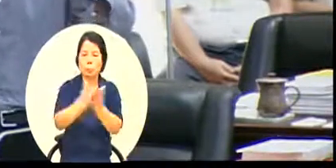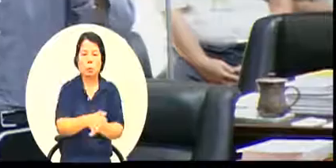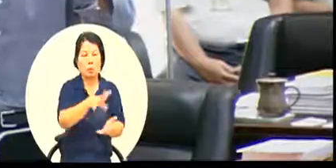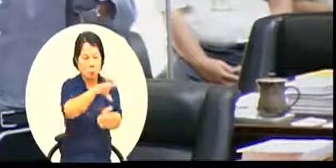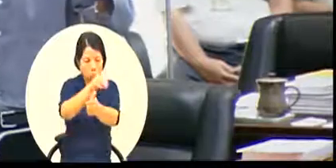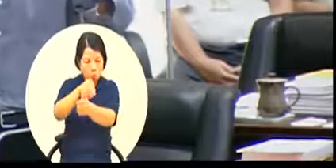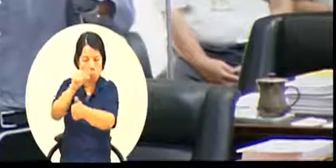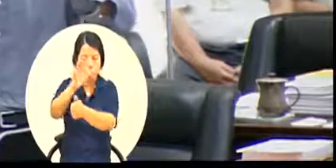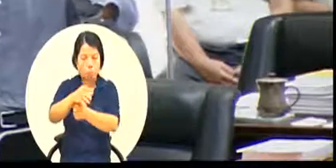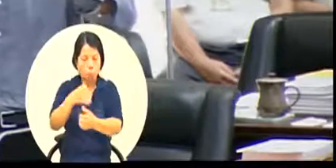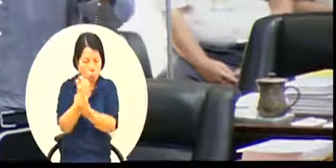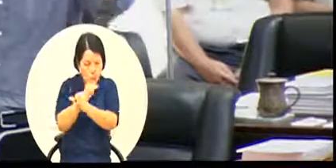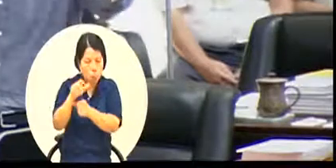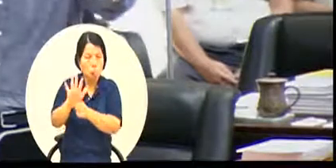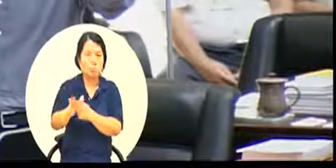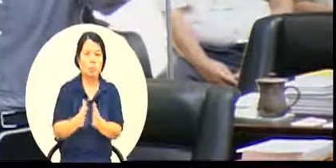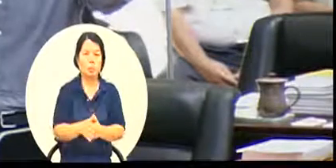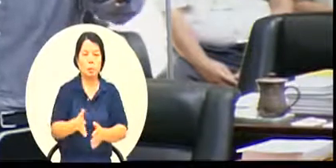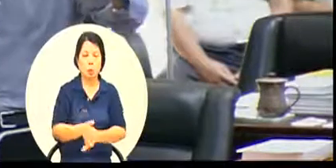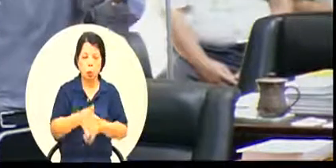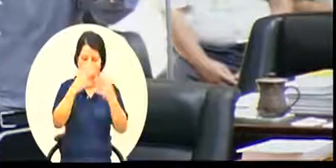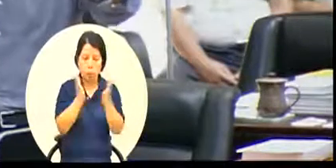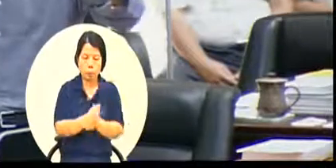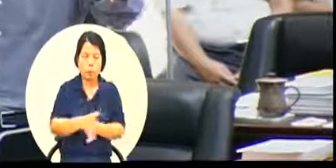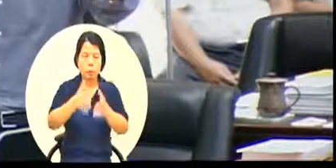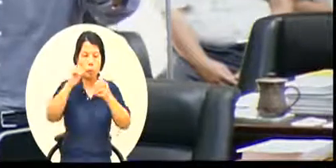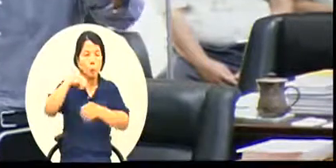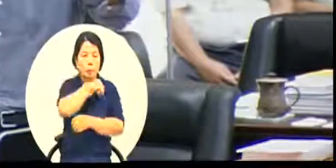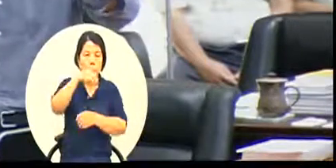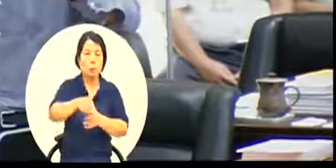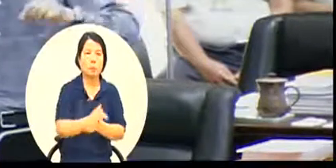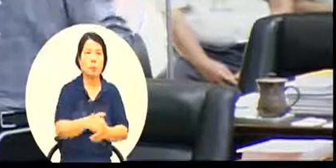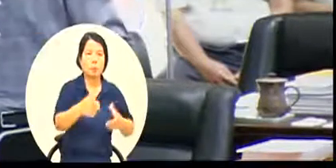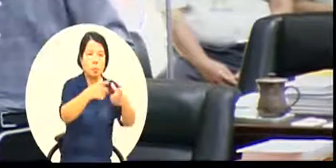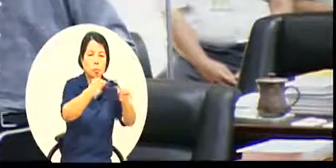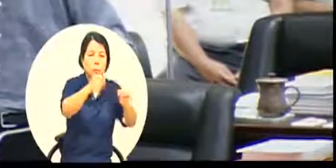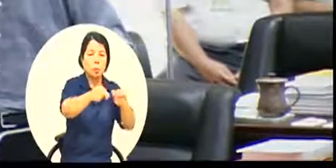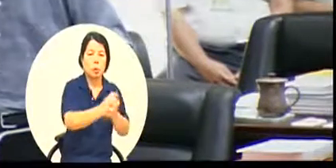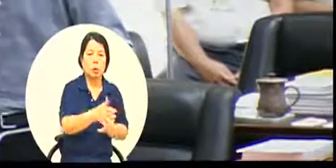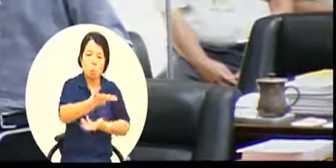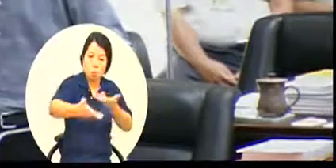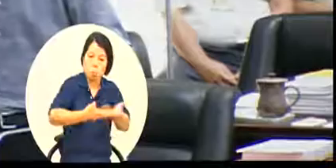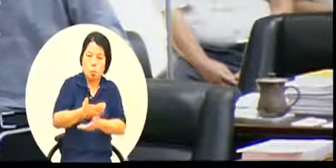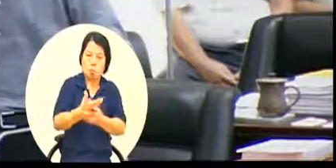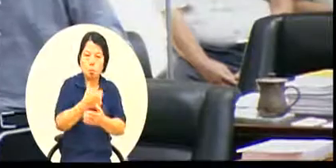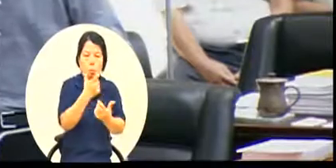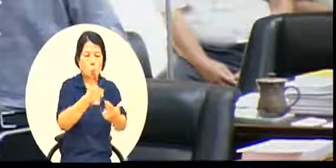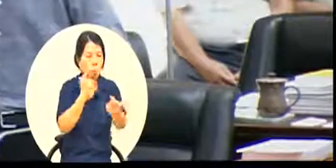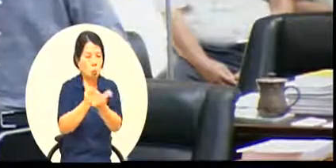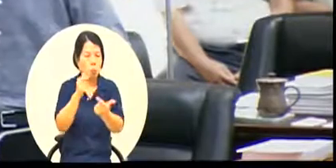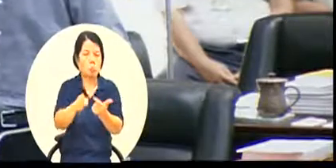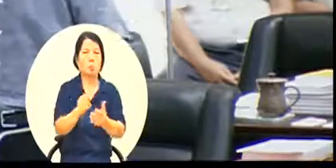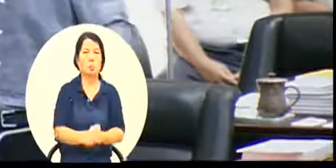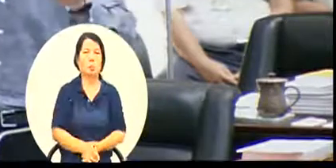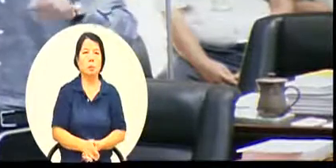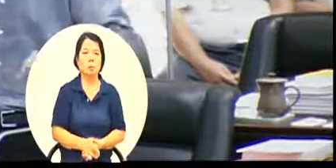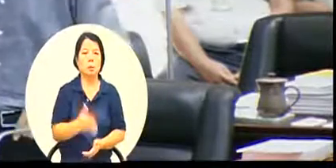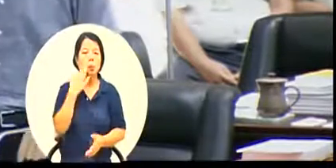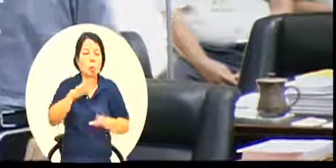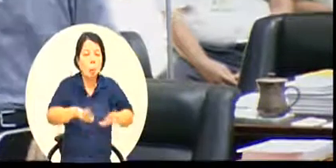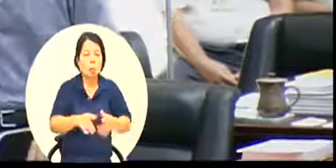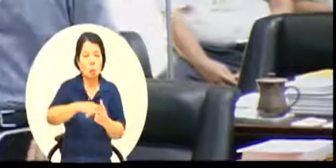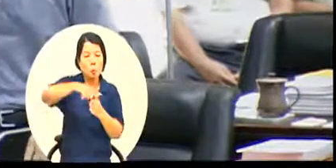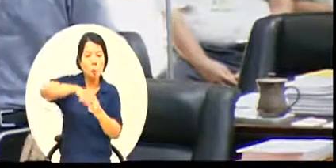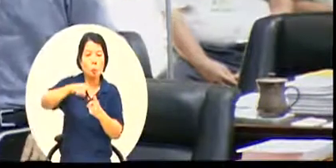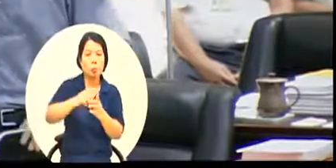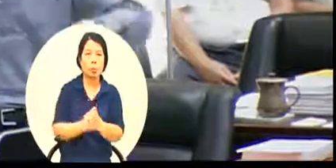上我们整个台湾跟毕竟我们两个食品的文化交流是比较强的，它的如果说别一个标准，